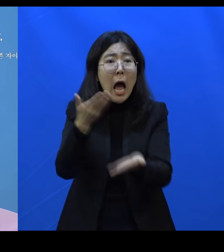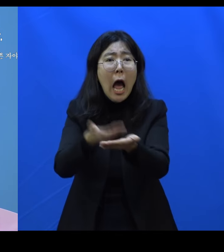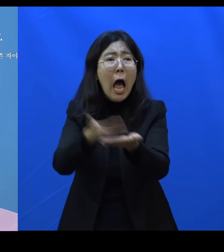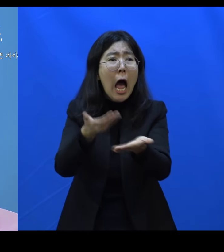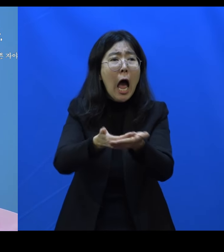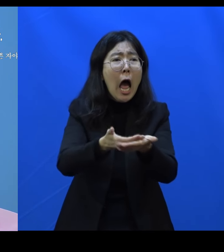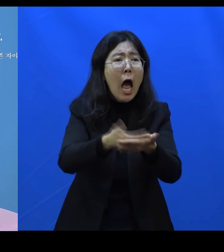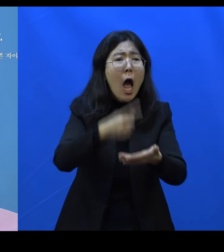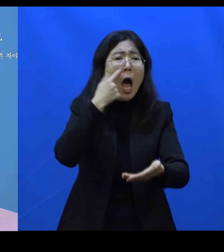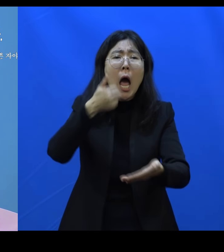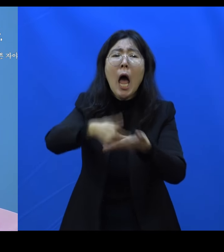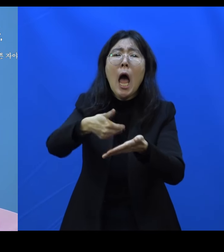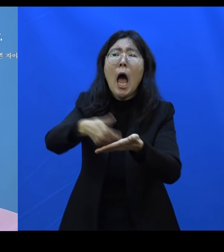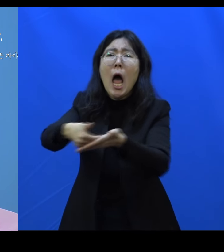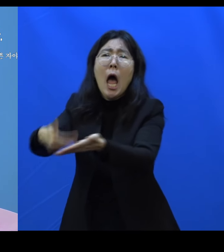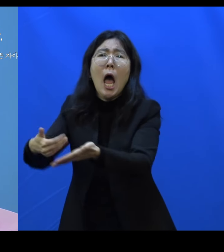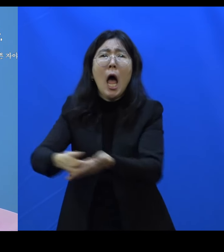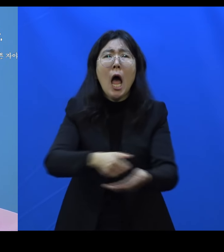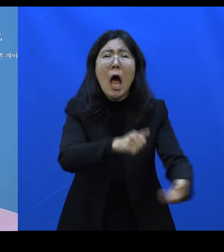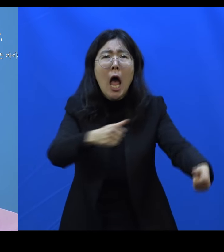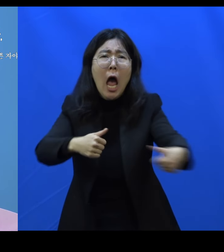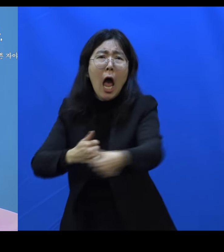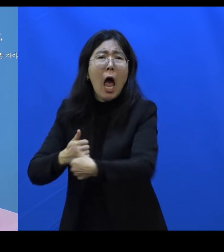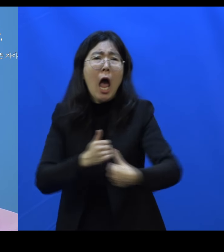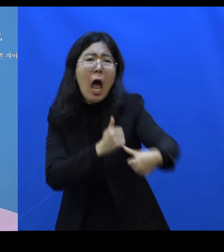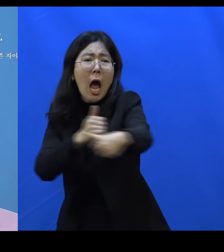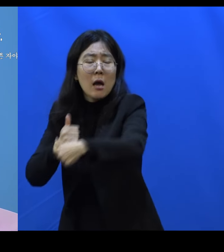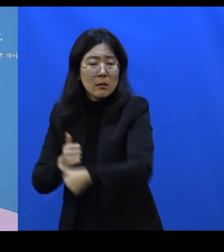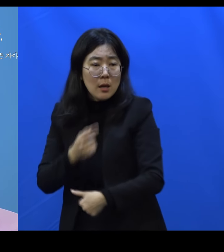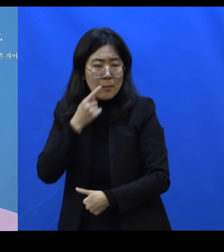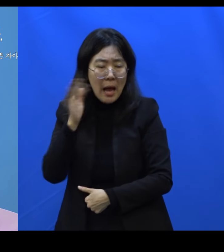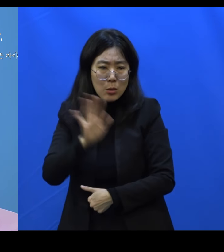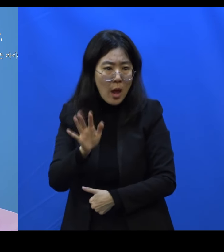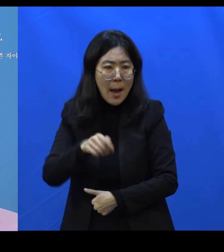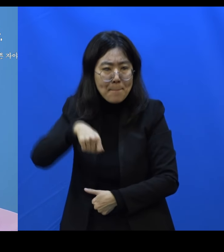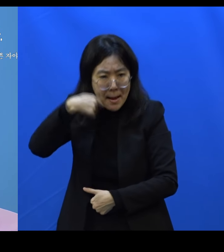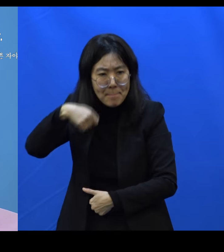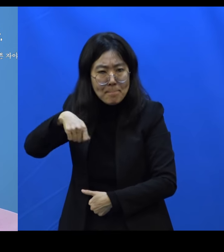그 젖을 떼야 될, 젖병을 떼야 될 때가 오는 거예요.